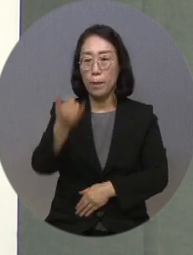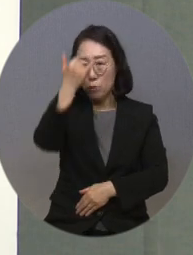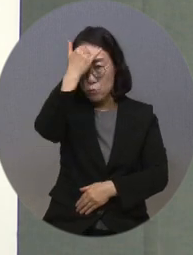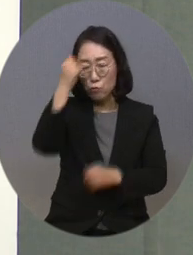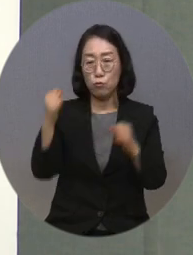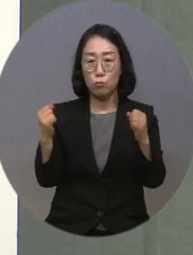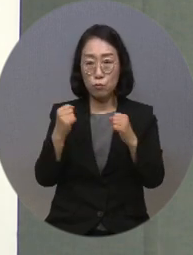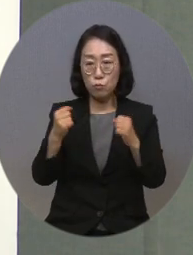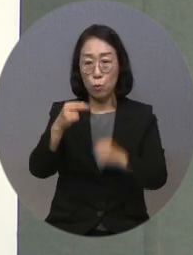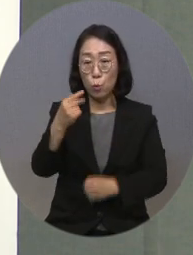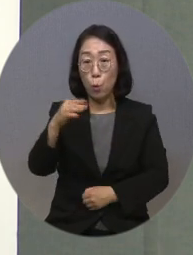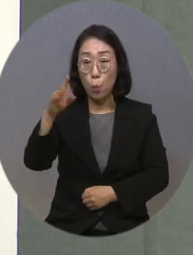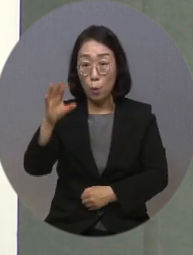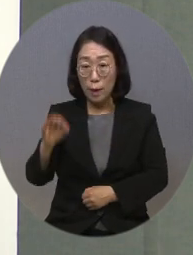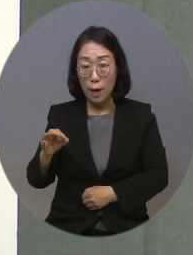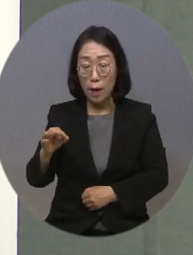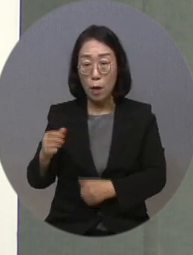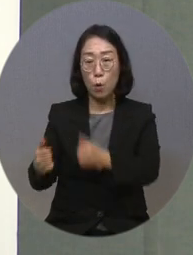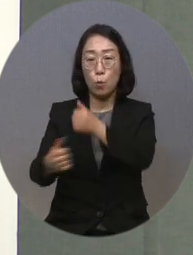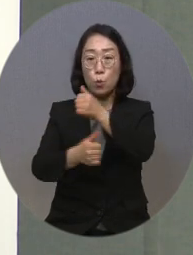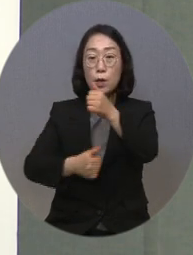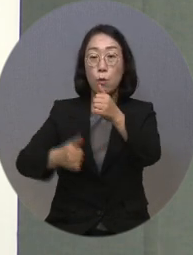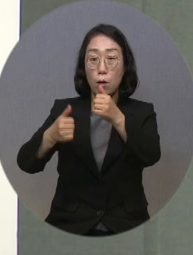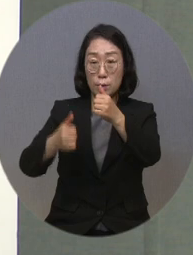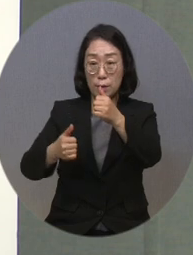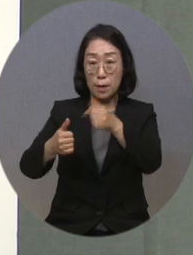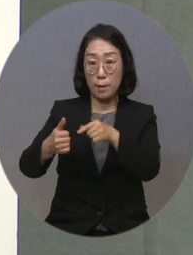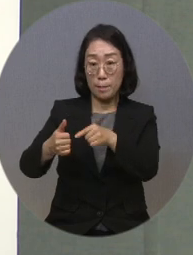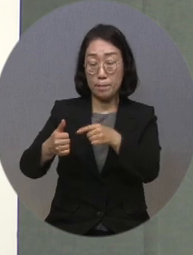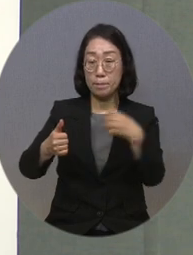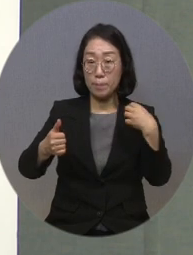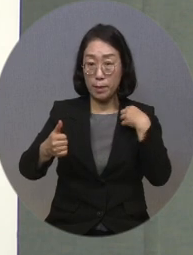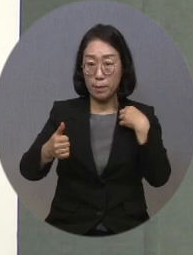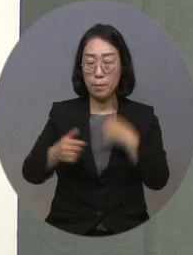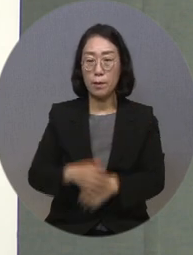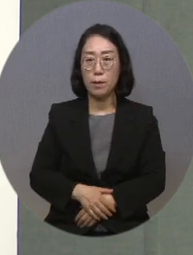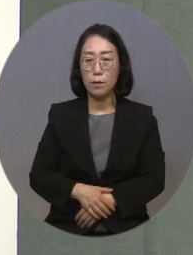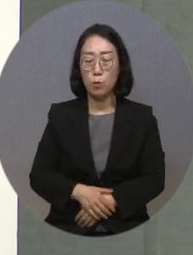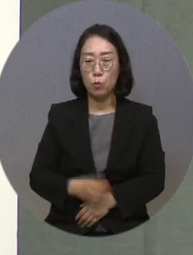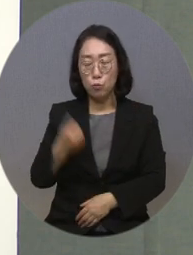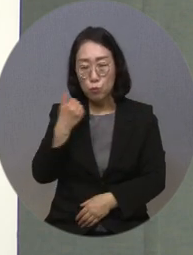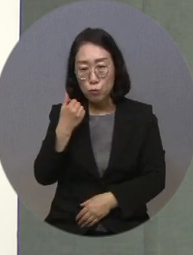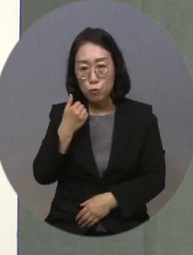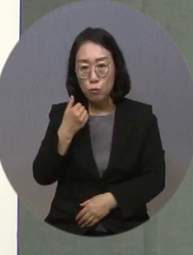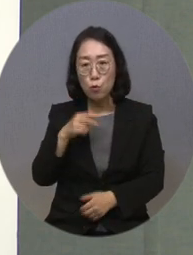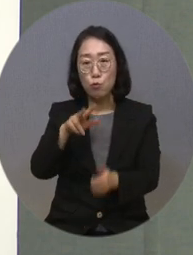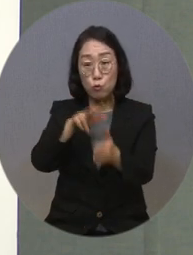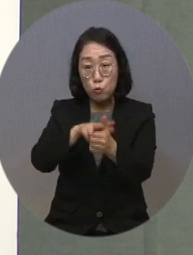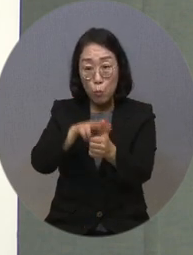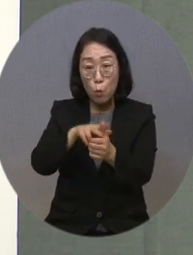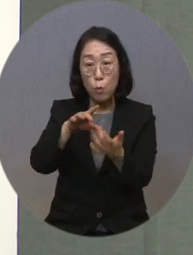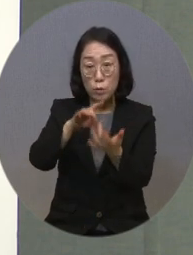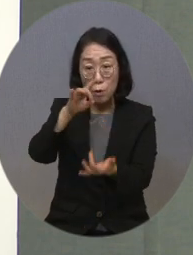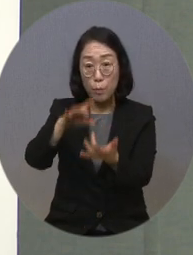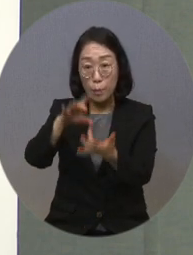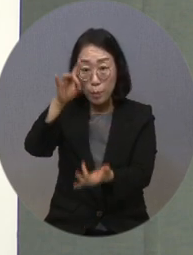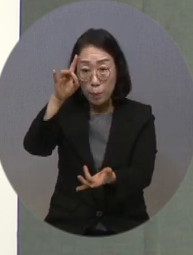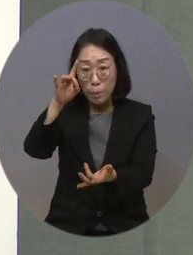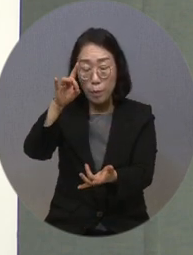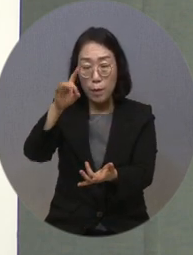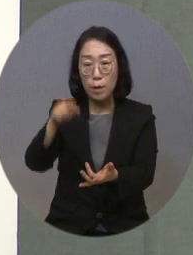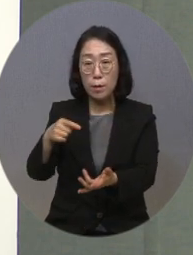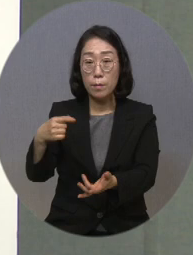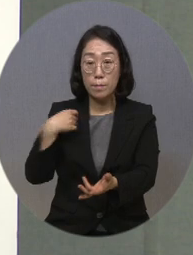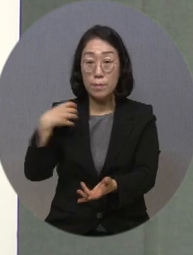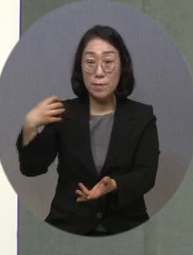충북 도당 위원장을 맡고 계셔서 이제 공천 문제라든가 인물 선정에도 고심을 할 것